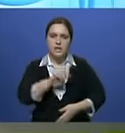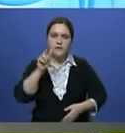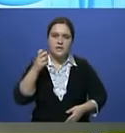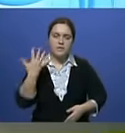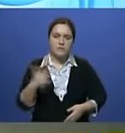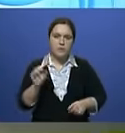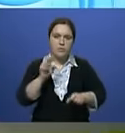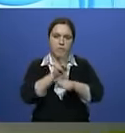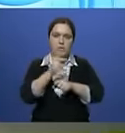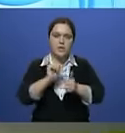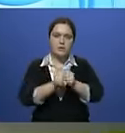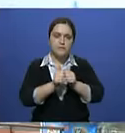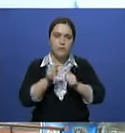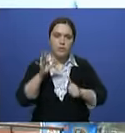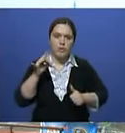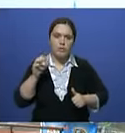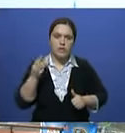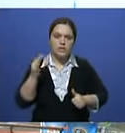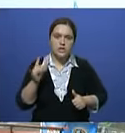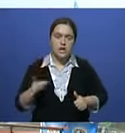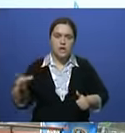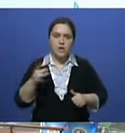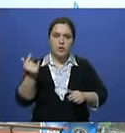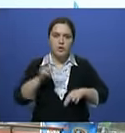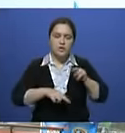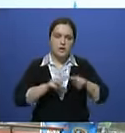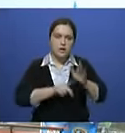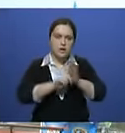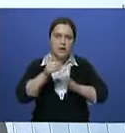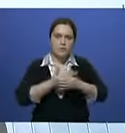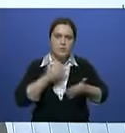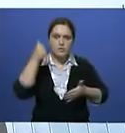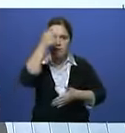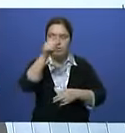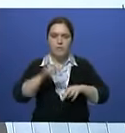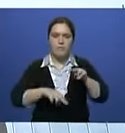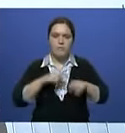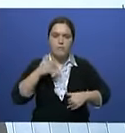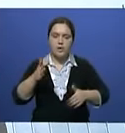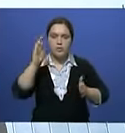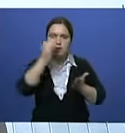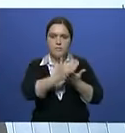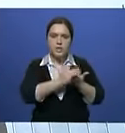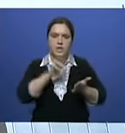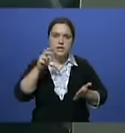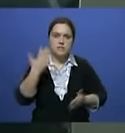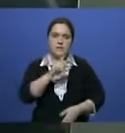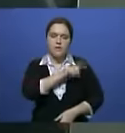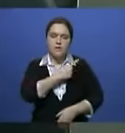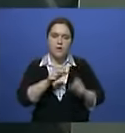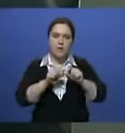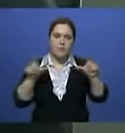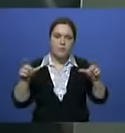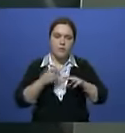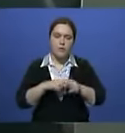250 посещений в смену в кармакшинский районе её строительство было начато в прошлом году объект возводили в рамках госпрограммы 350 врачебных амбулаторий и